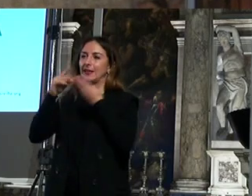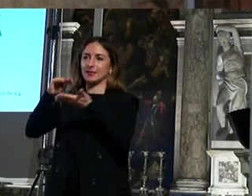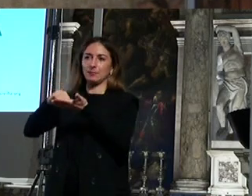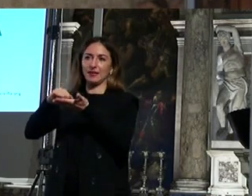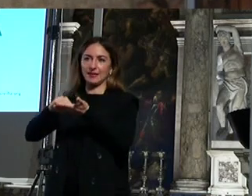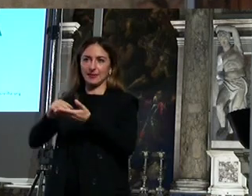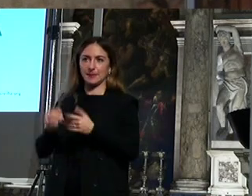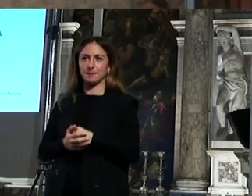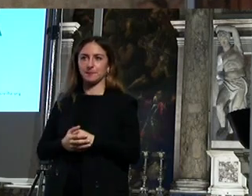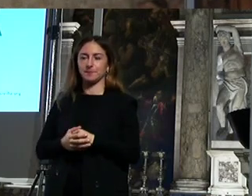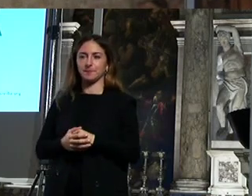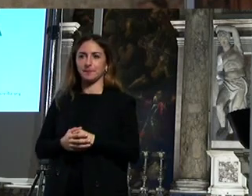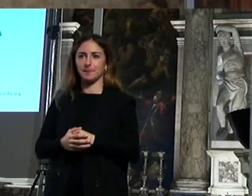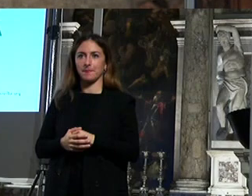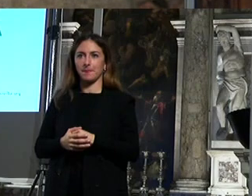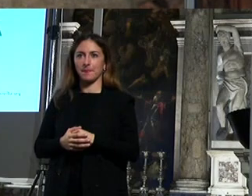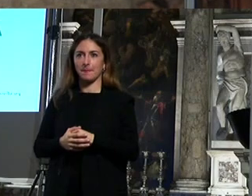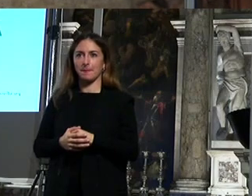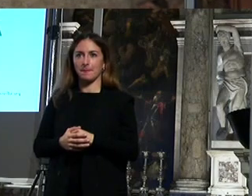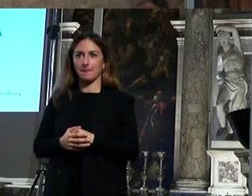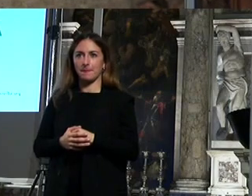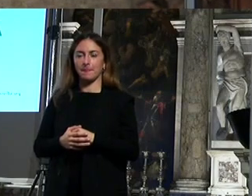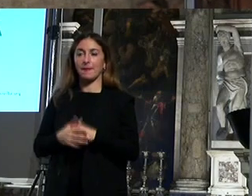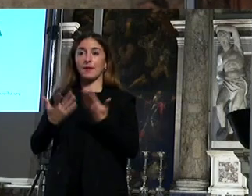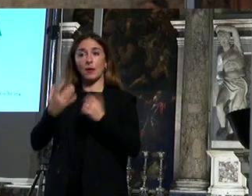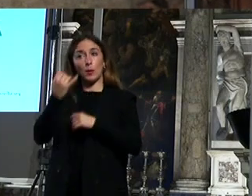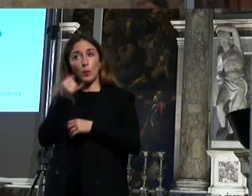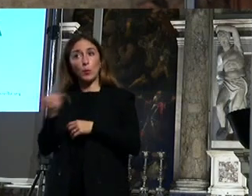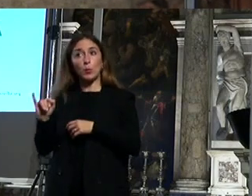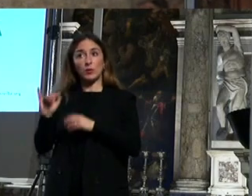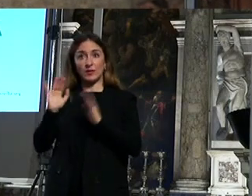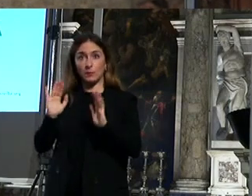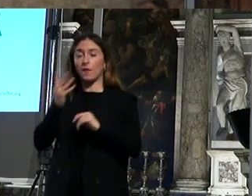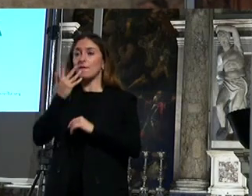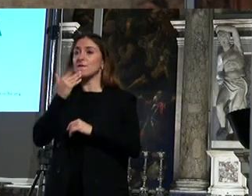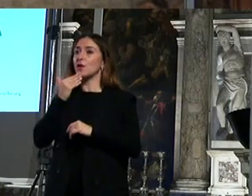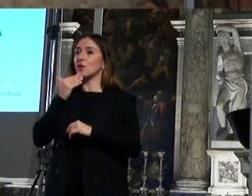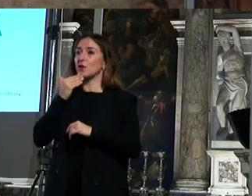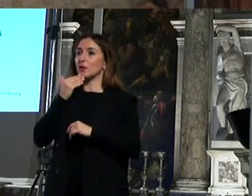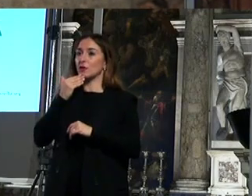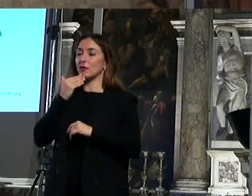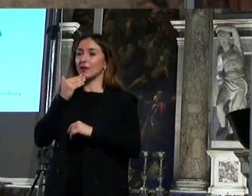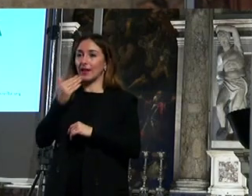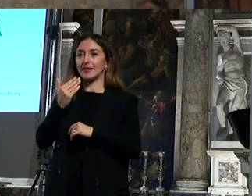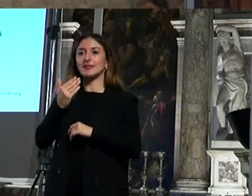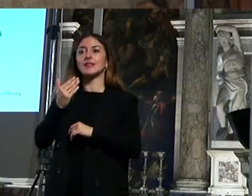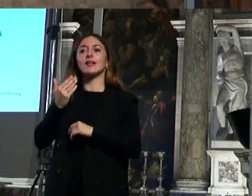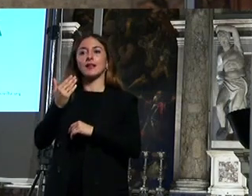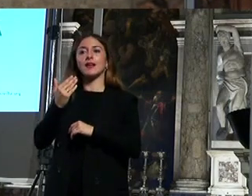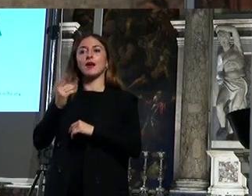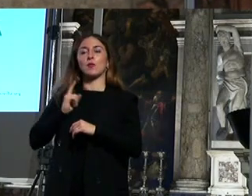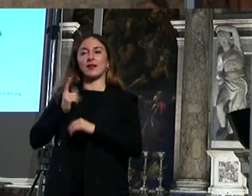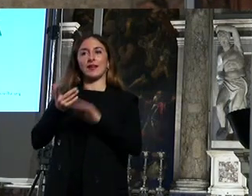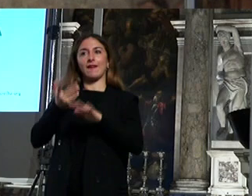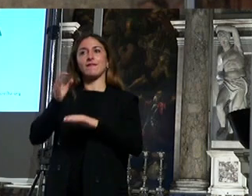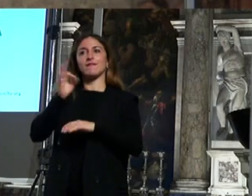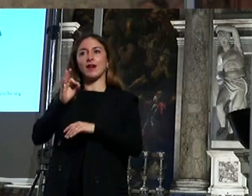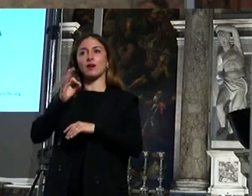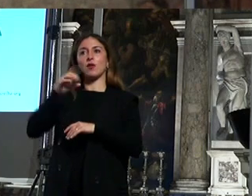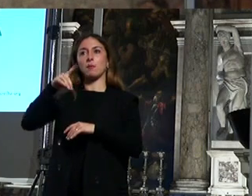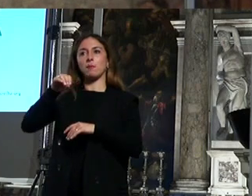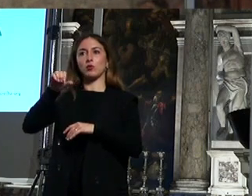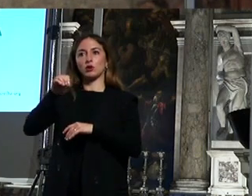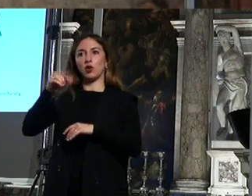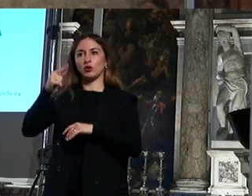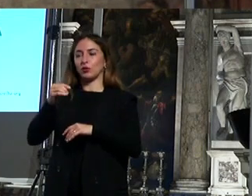presenza. Last but not least, voglio ringraziare il guardiano grande Franco Posocco